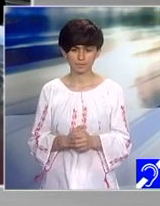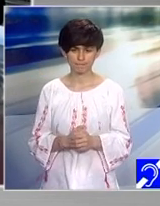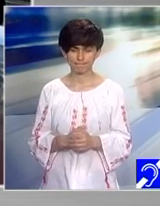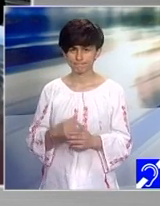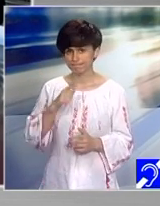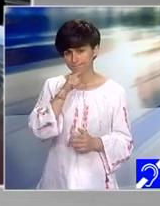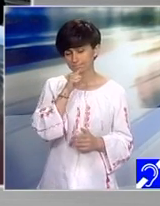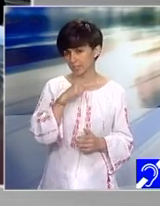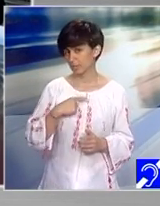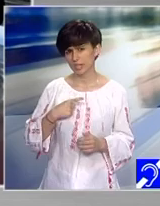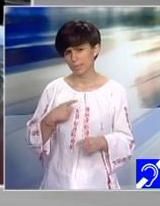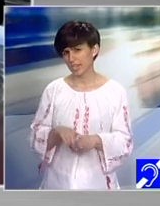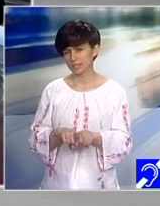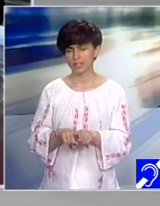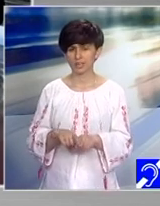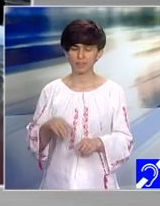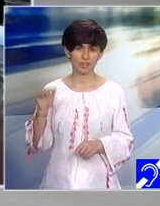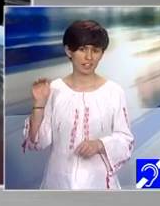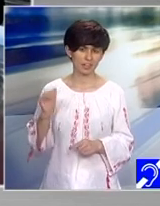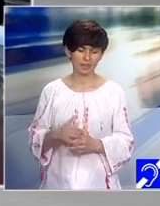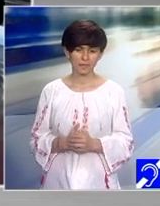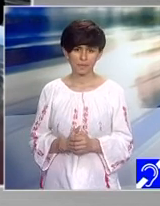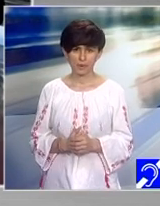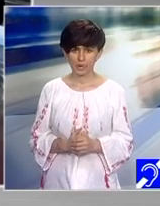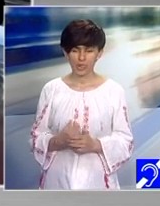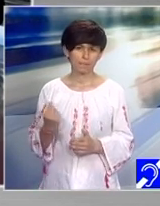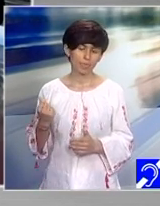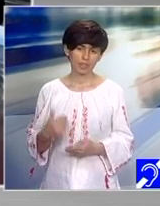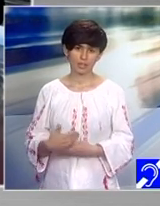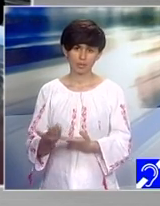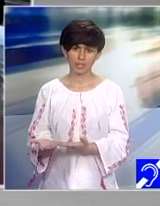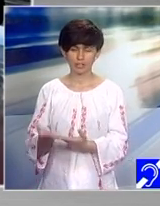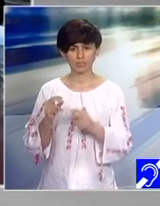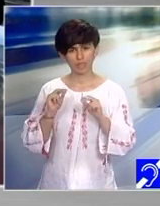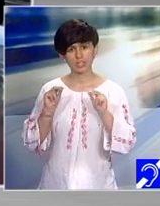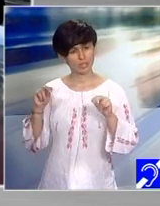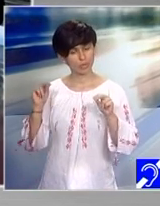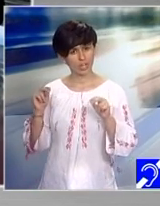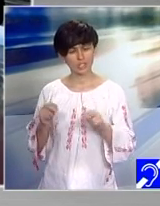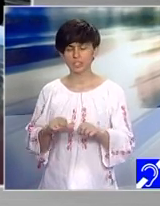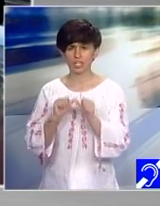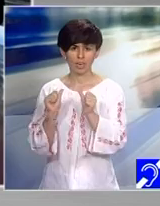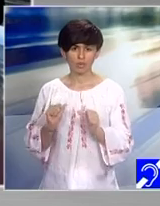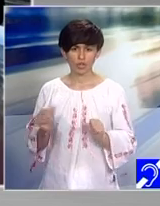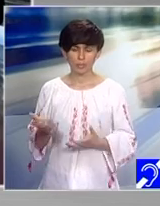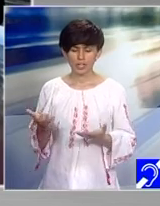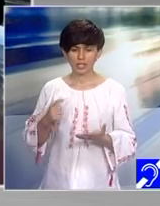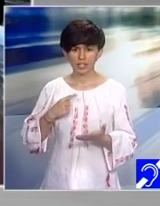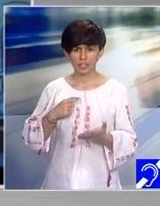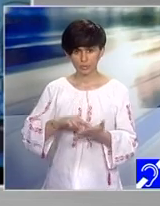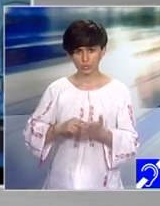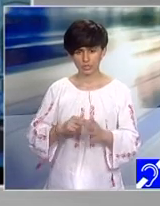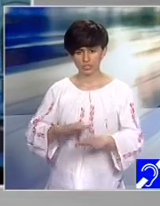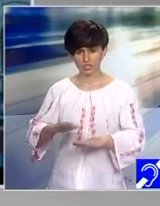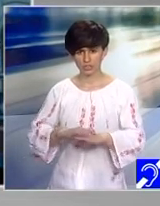Unde mai stăm prost? La bani, da, alocați educației, la modul în care sunt gestionate aceștia? La faptul că sunt